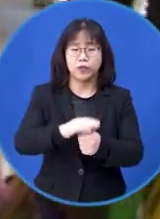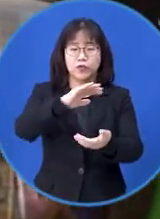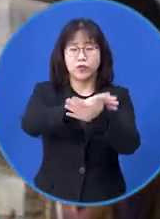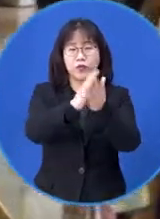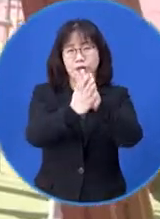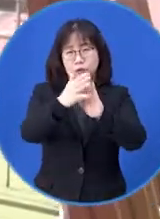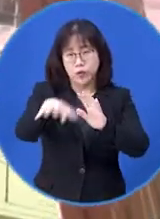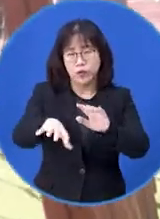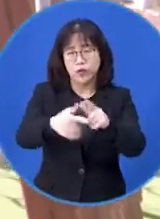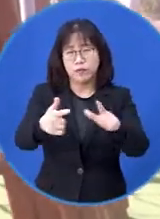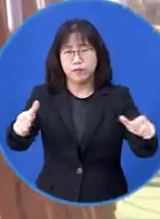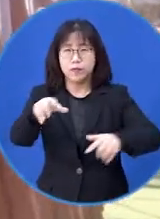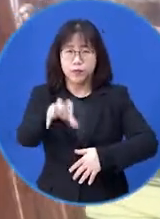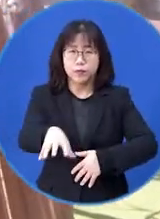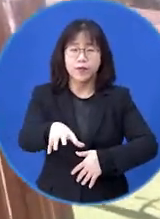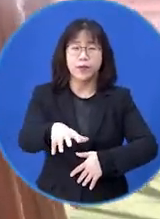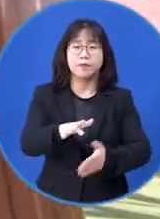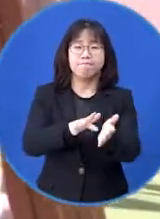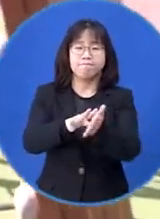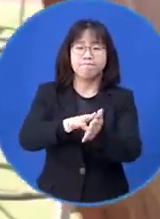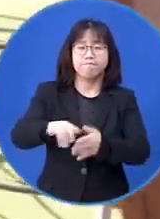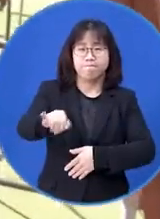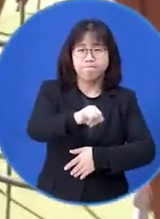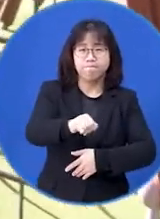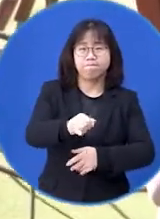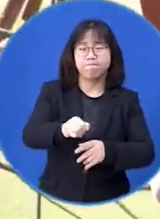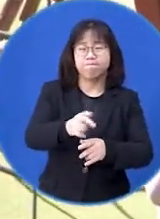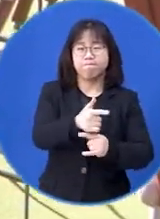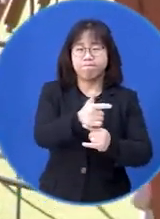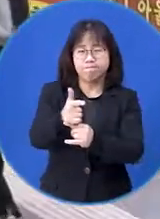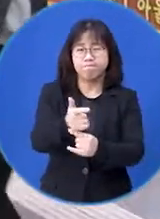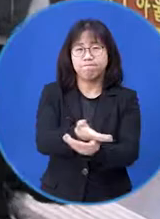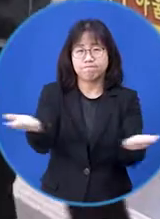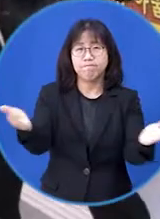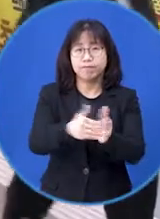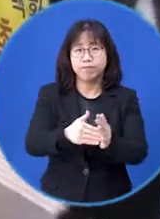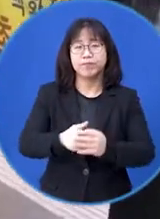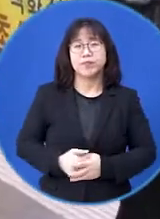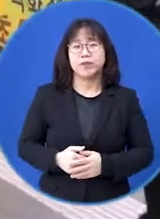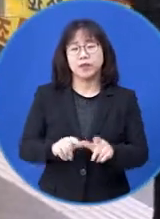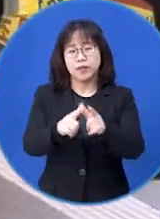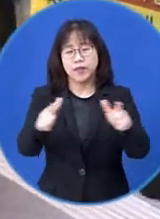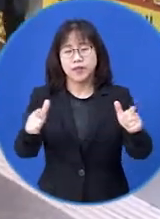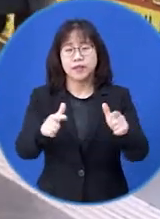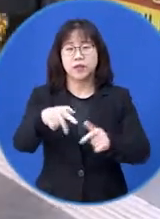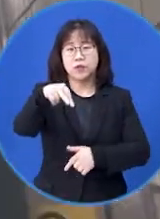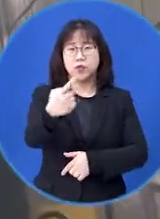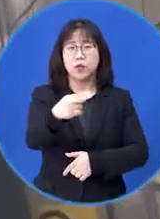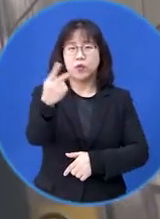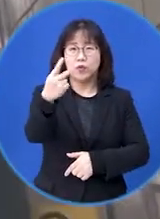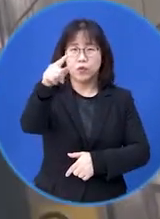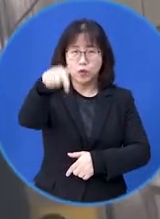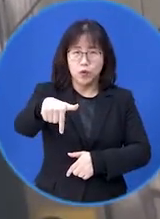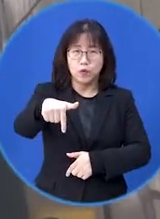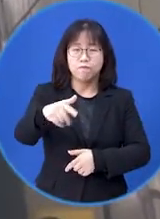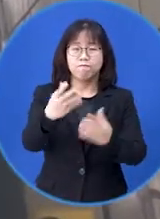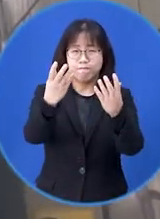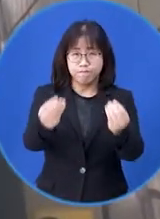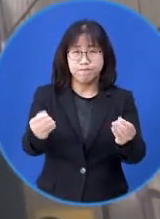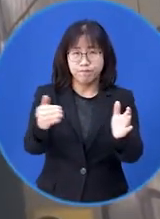마쳤고, 강서구 자율방재단은 어린이 공원 130개소와 다중이용시설에 대한 소독을